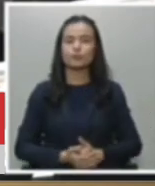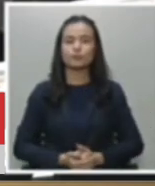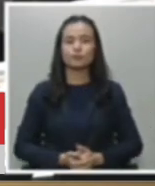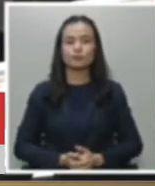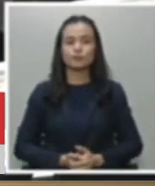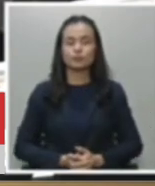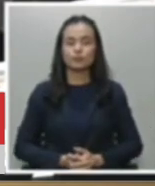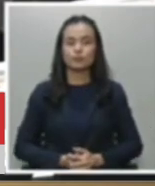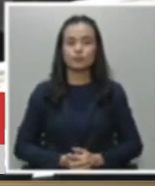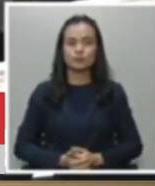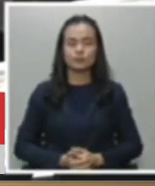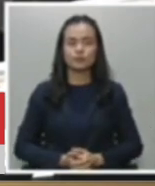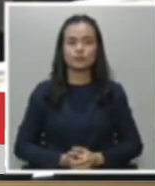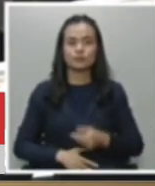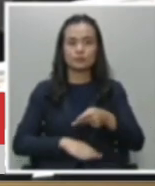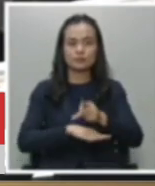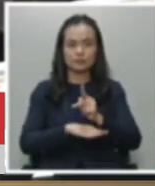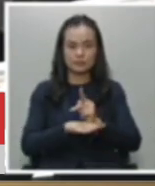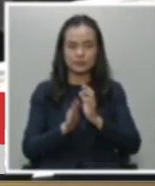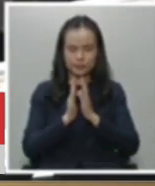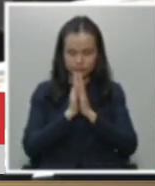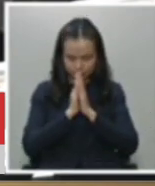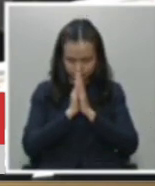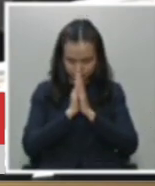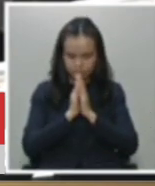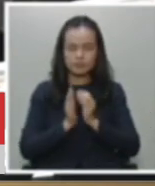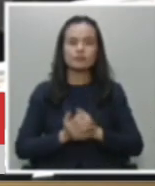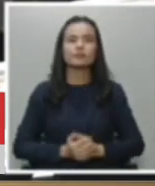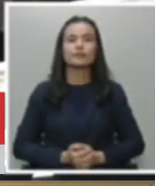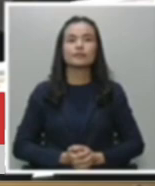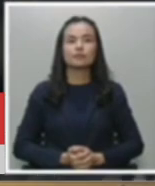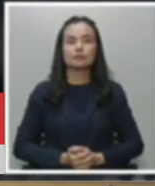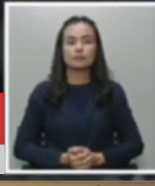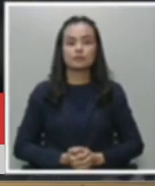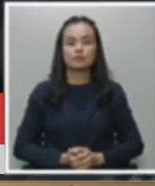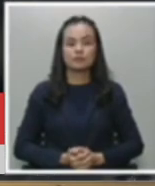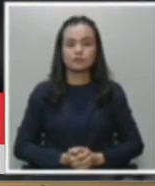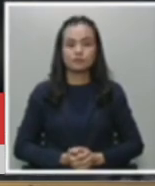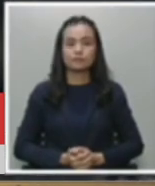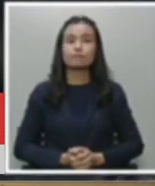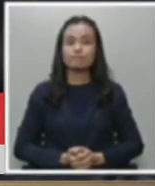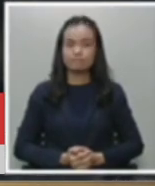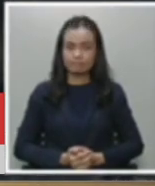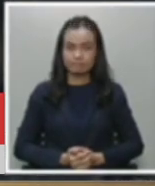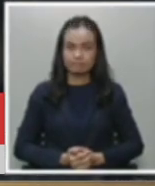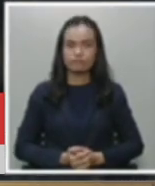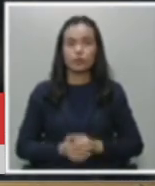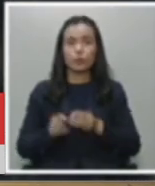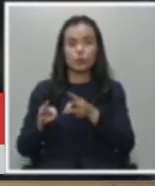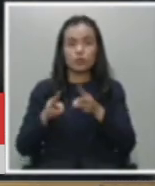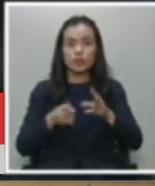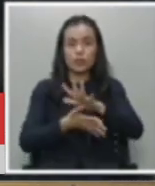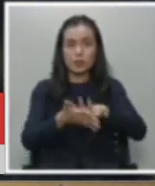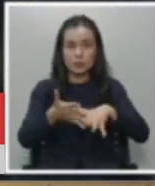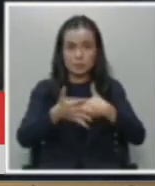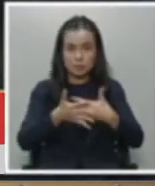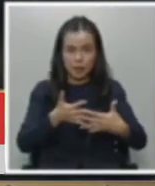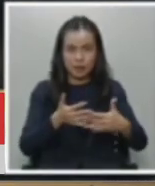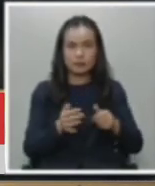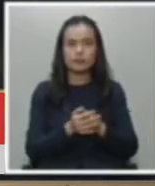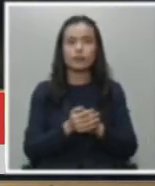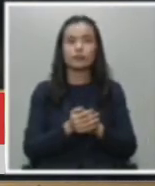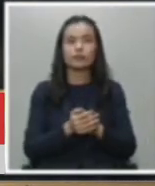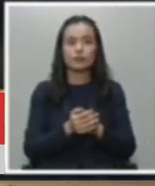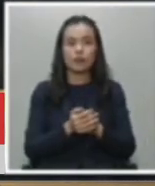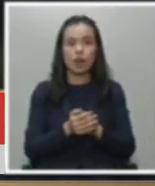ครับกับเรียนท่านประธานสภาที่เคารพครับสำหรับเรื่องของความรัดกุมในเรื่องของการควบคุมนะ